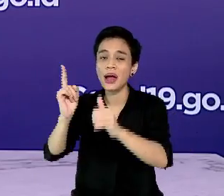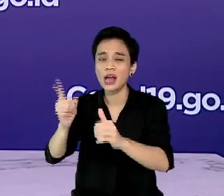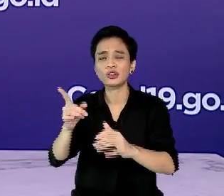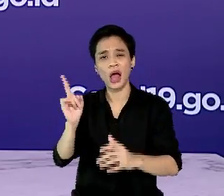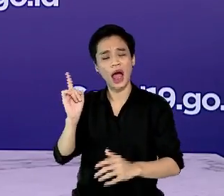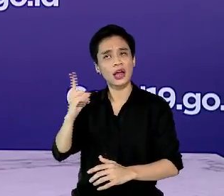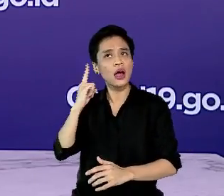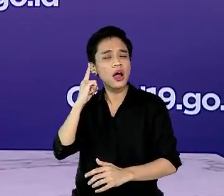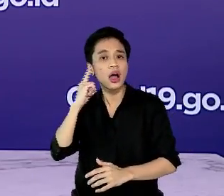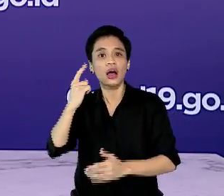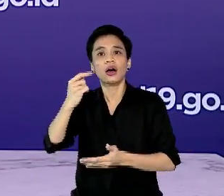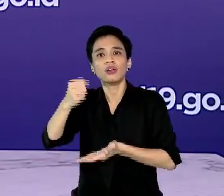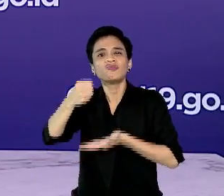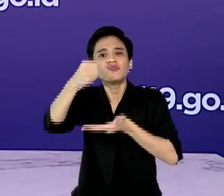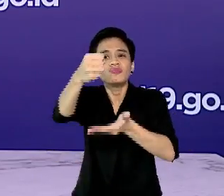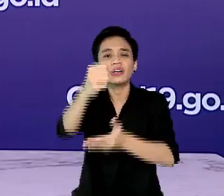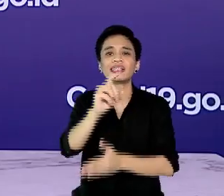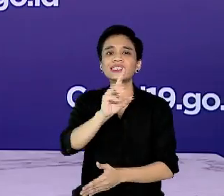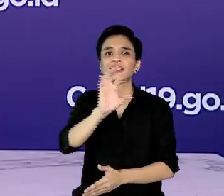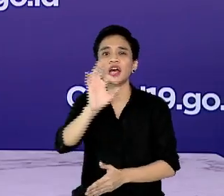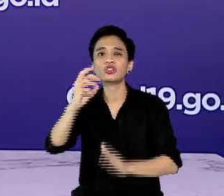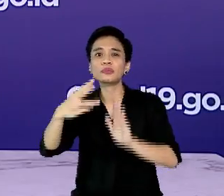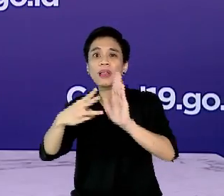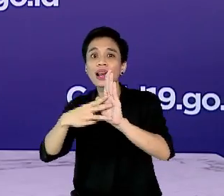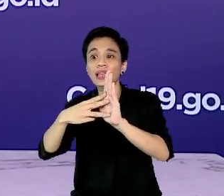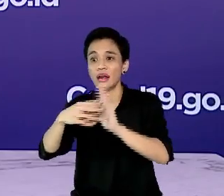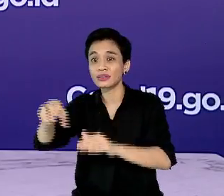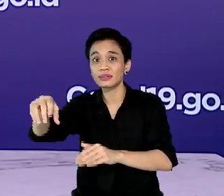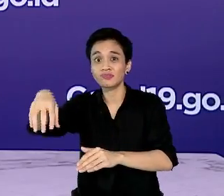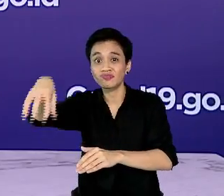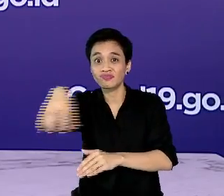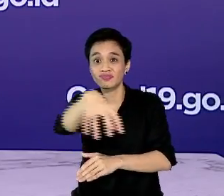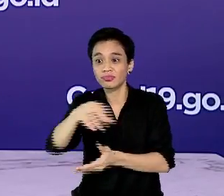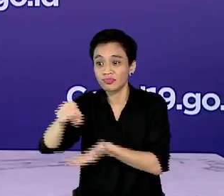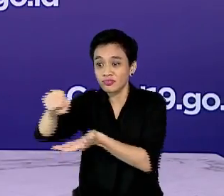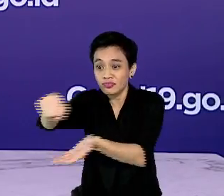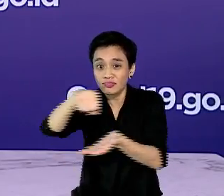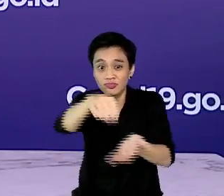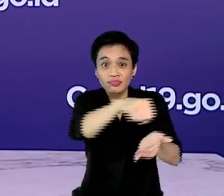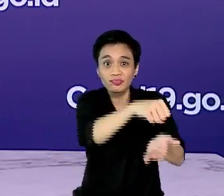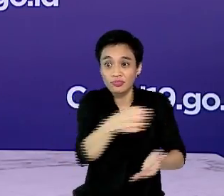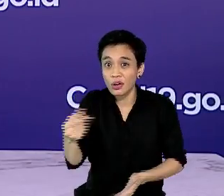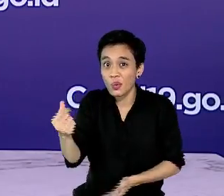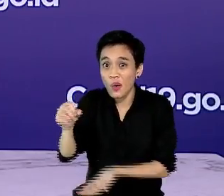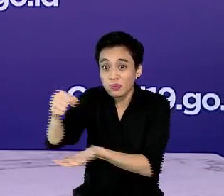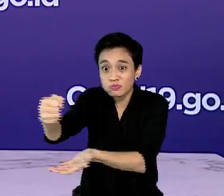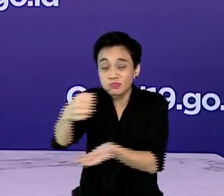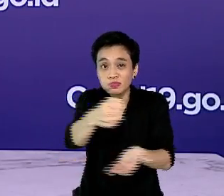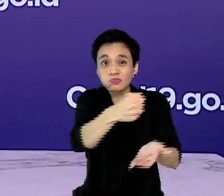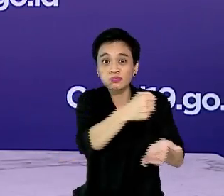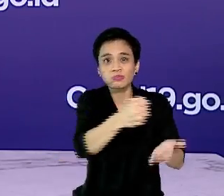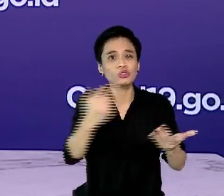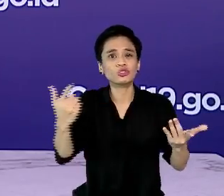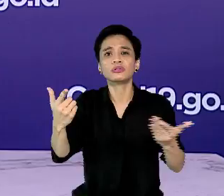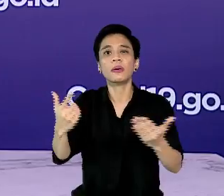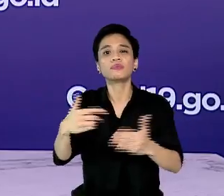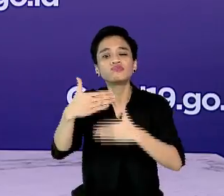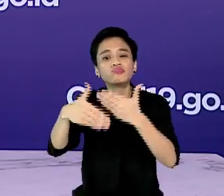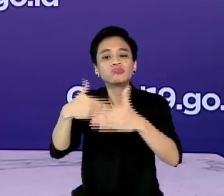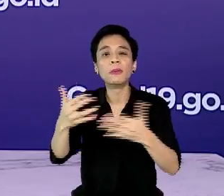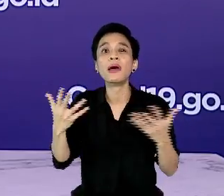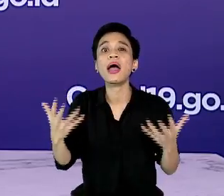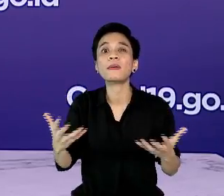140 miliar rupiah kepada pemerintah daerah. Terkait dengan hal itu, bagaimana perkembangan pembayarannya saat ini?